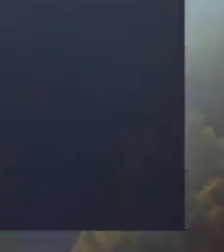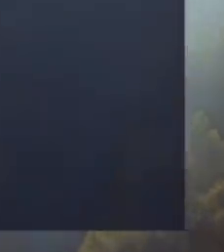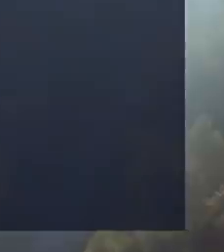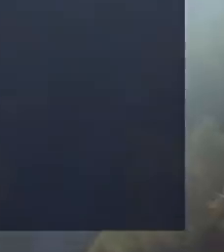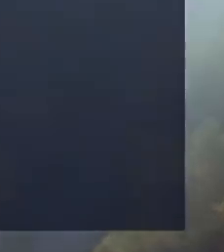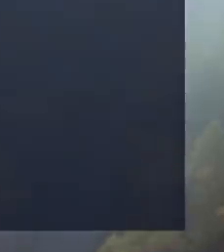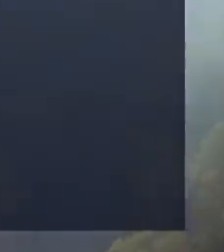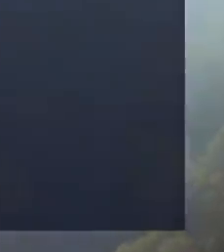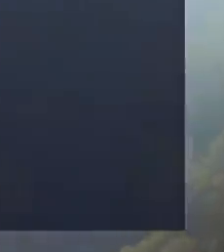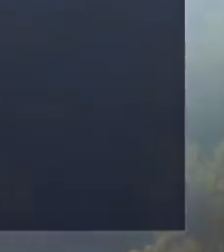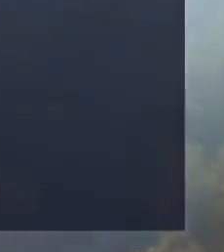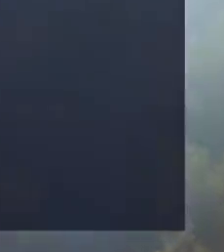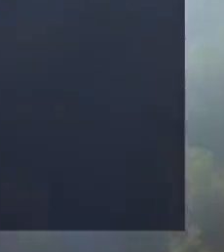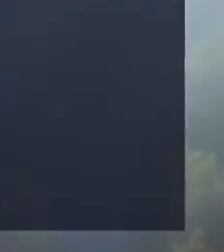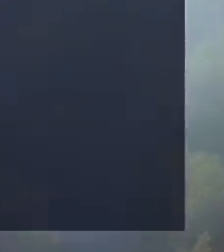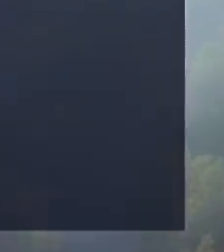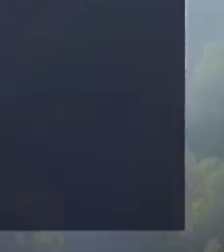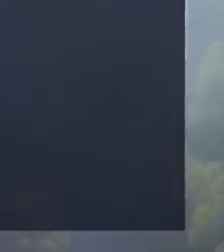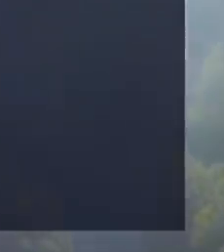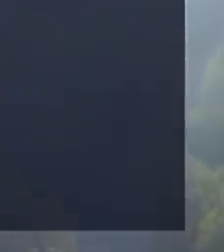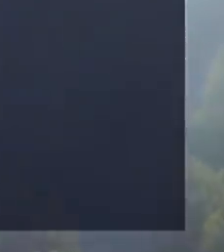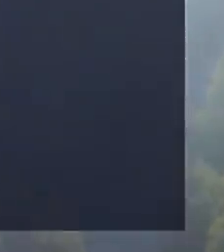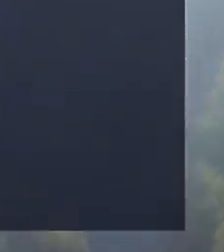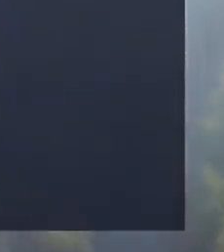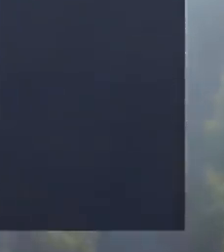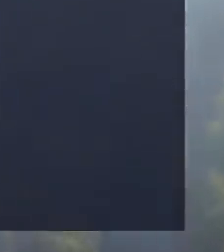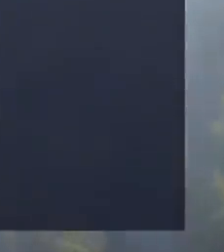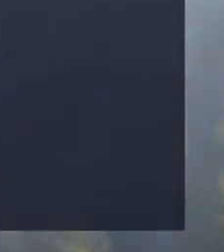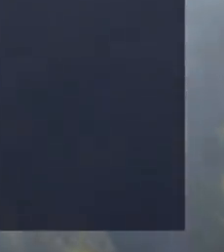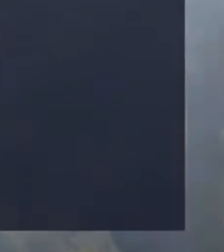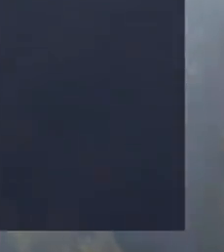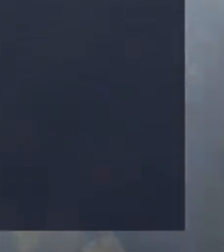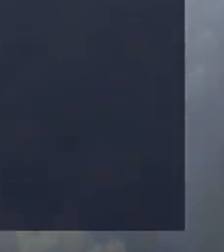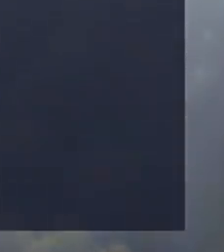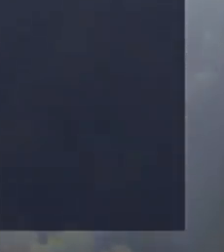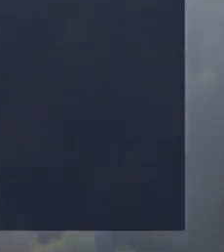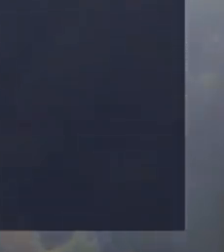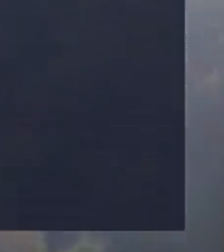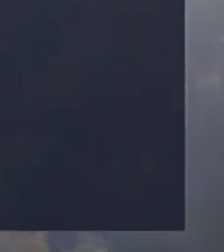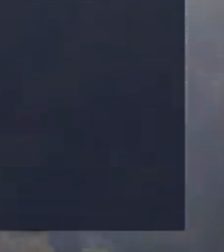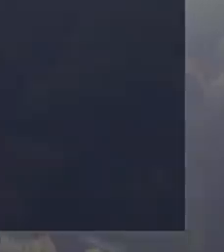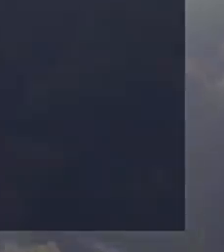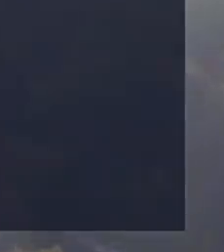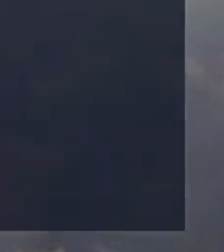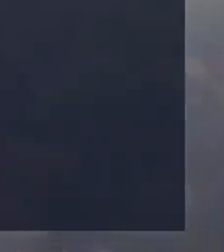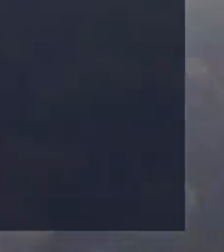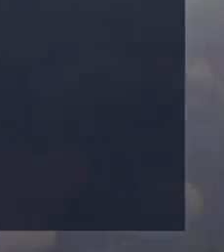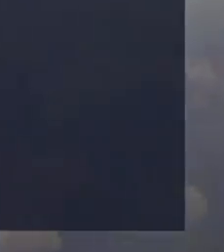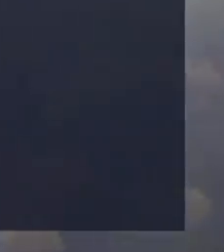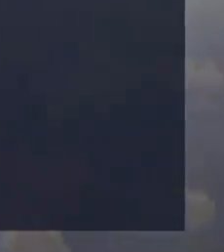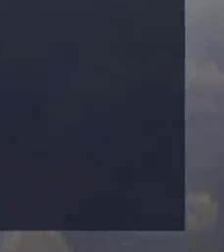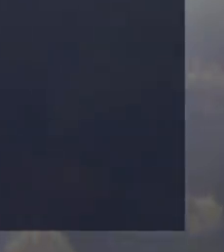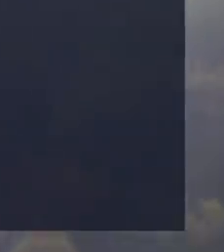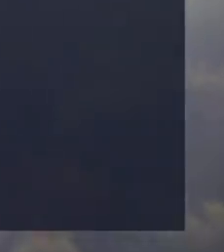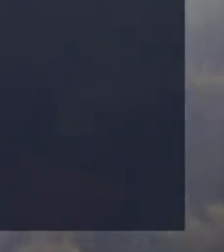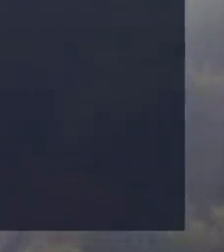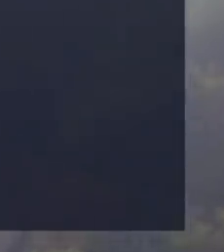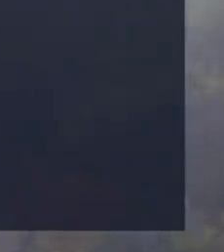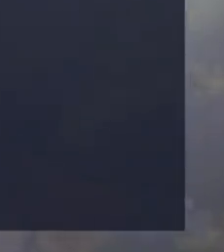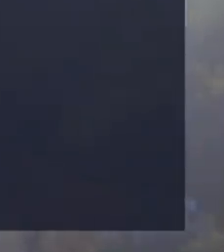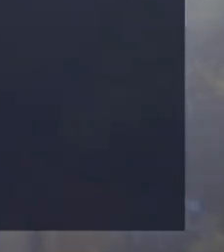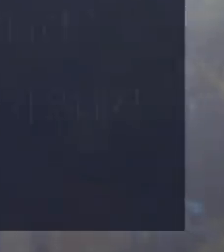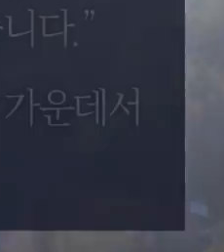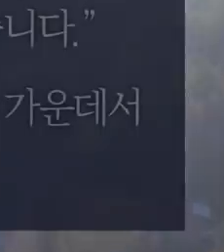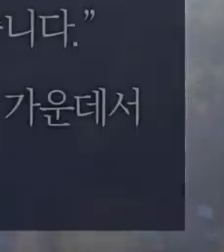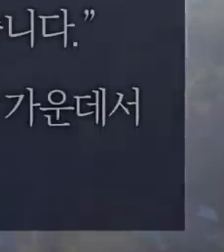오늘 우리에게 주시는 하나님의 말씀은 여호수아 21장 1절에서 45절 말씀입니다.